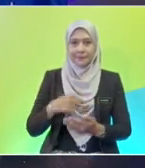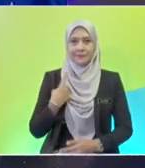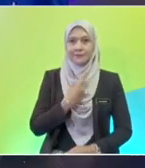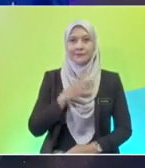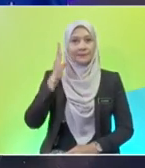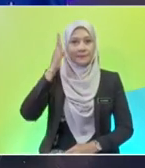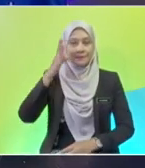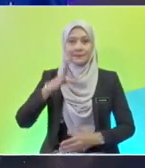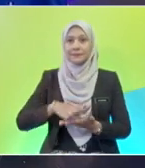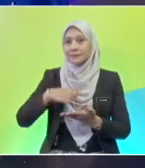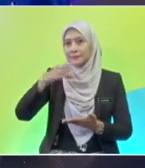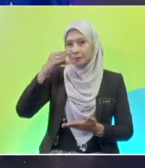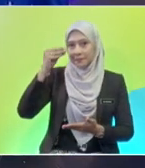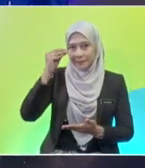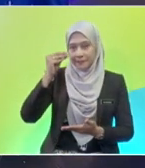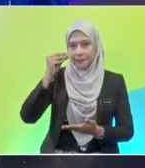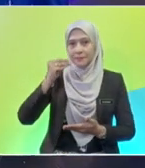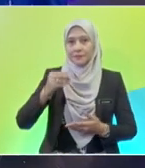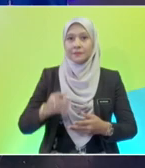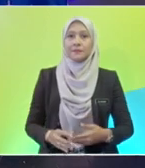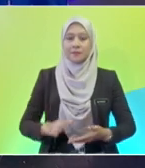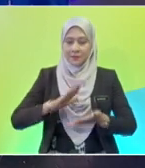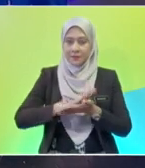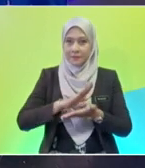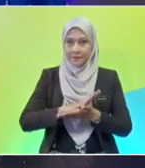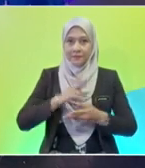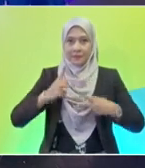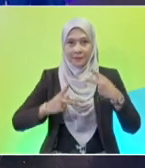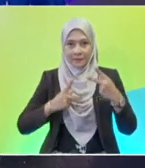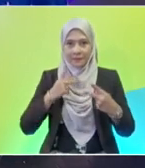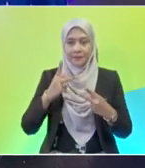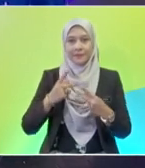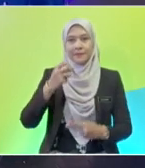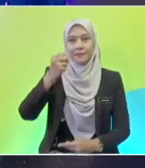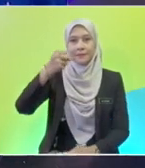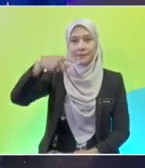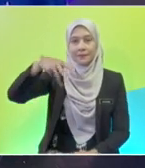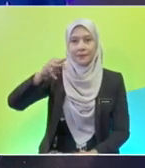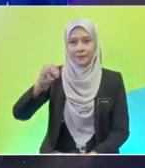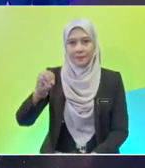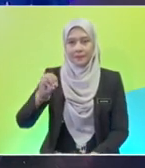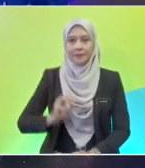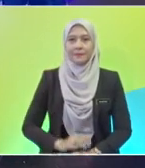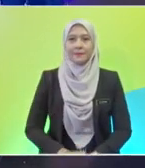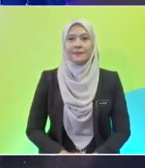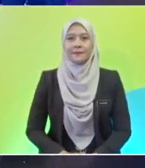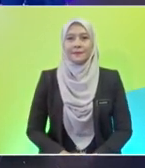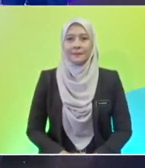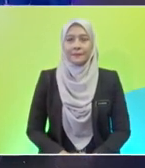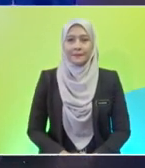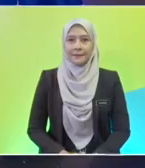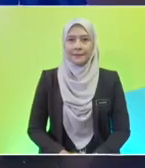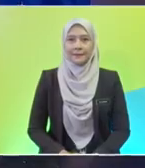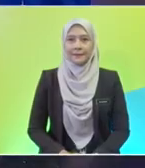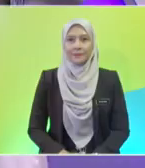jadi permulaannya kita lihat kondisikan kepada SPM berkaitan dengan format pentaksiran jadi ujung kita mulaikan Oke